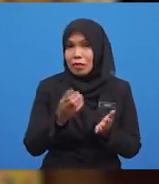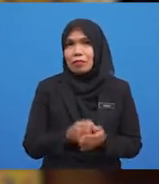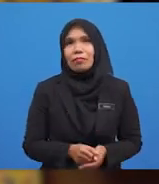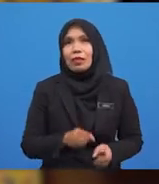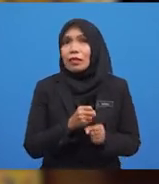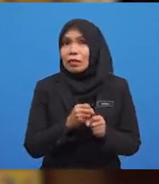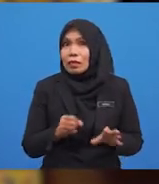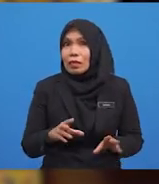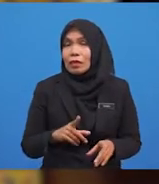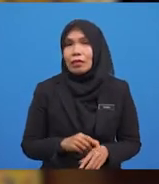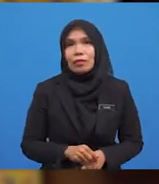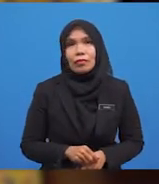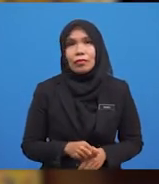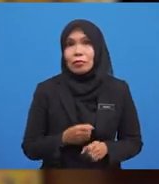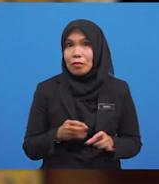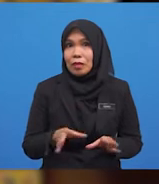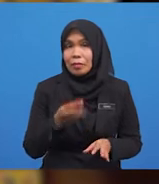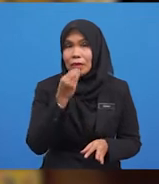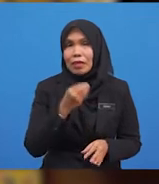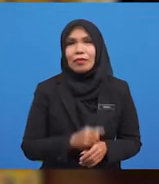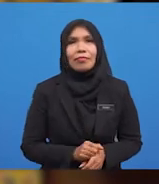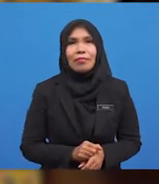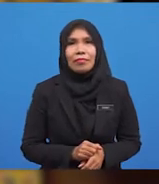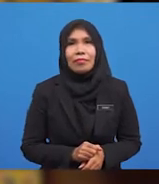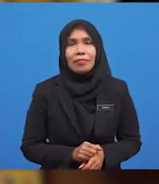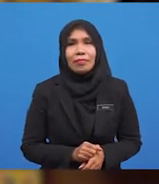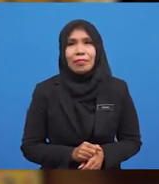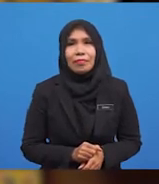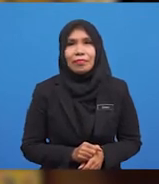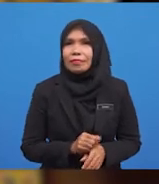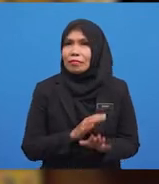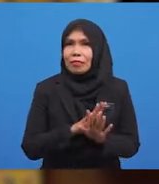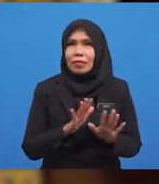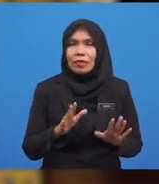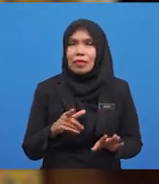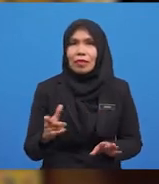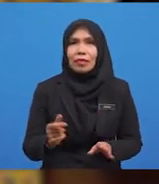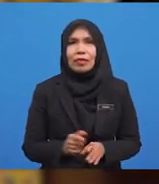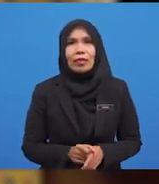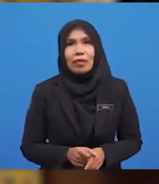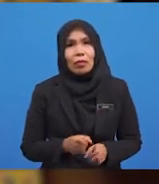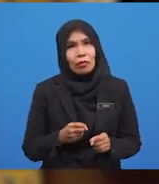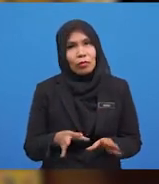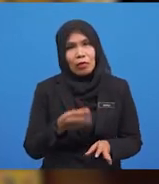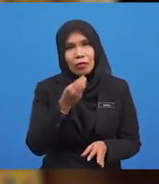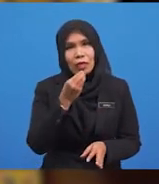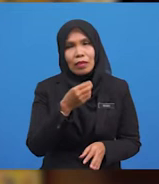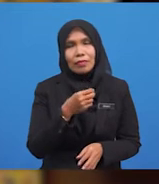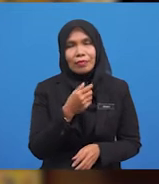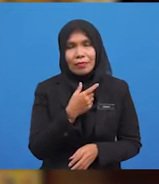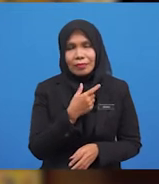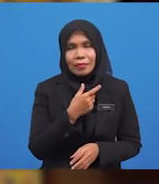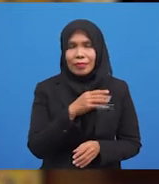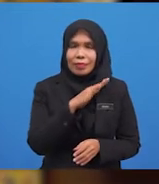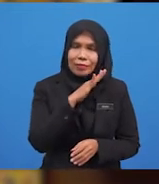akan menaikkan seri wajah. Jadi, tidaklah selepas makan jadi mengantuk pula dan